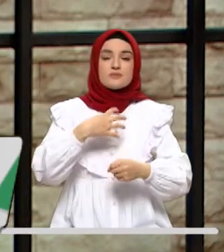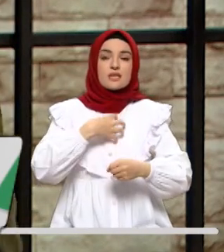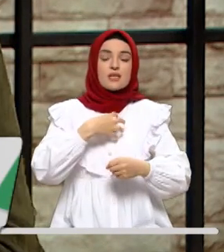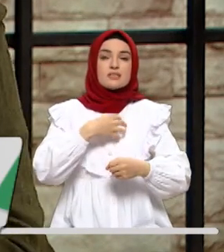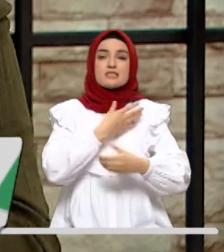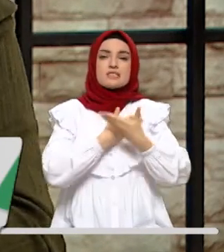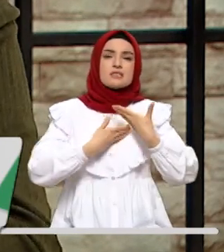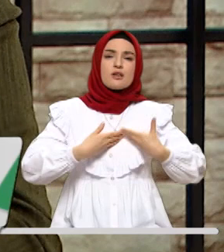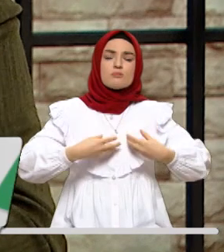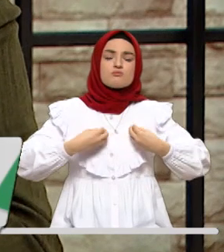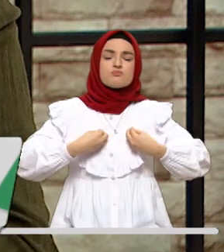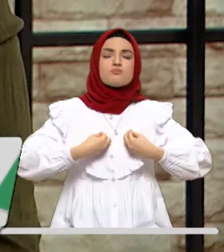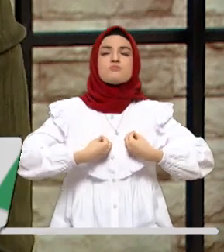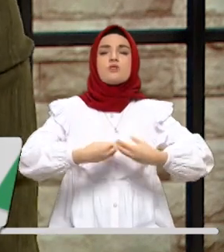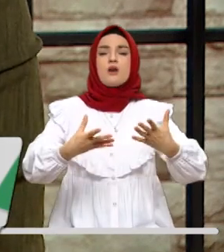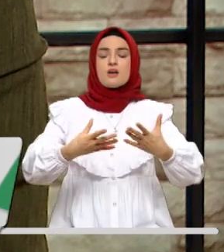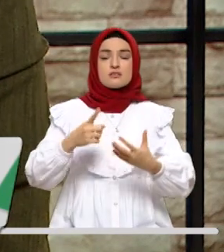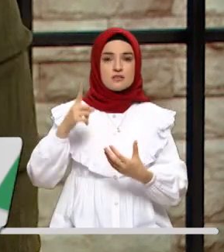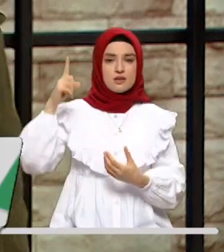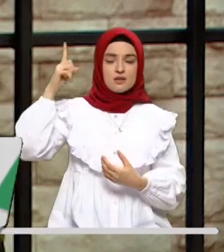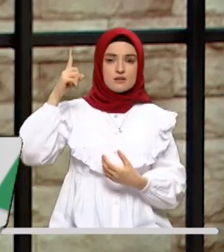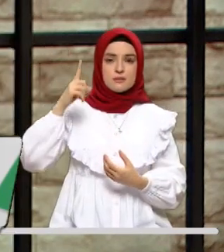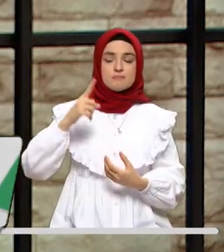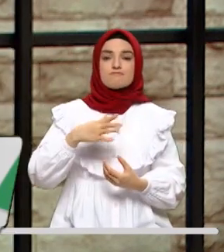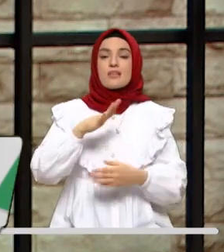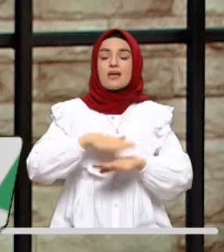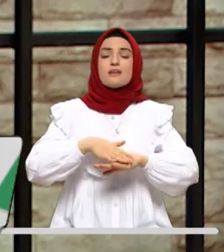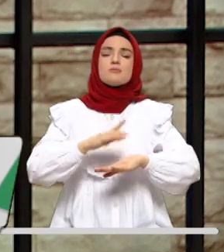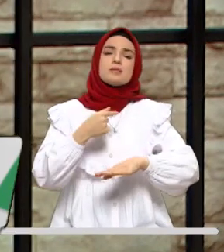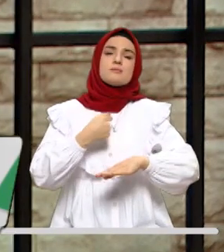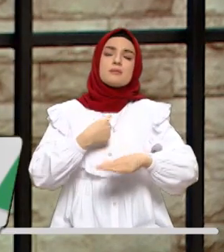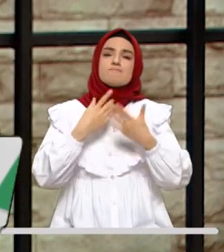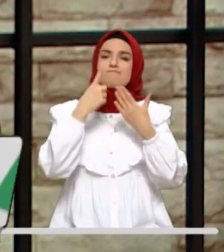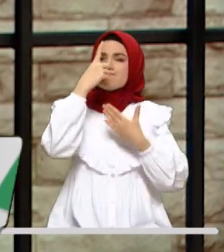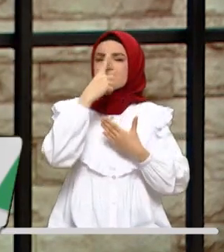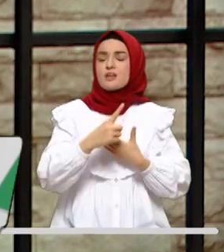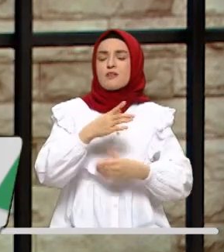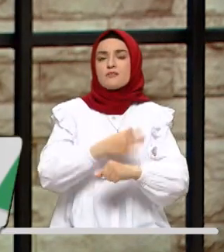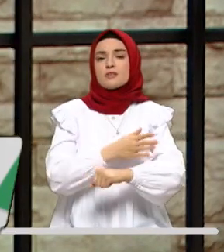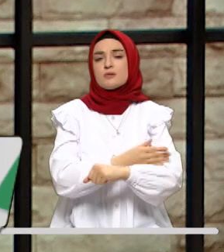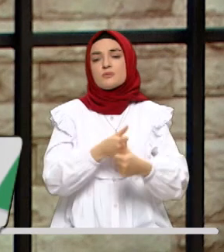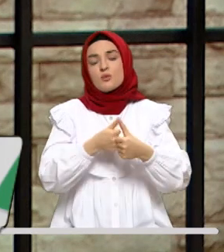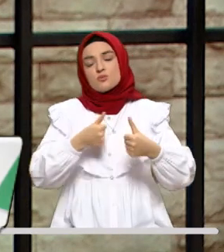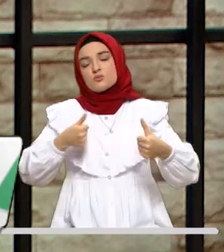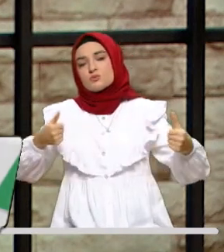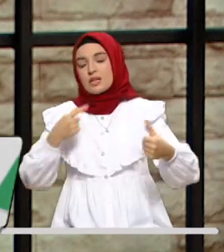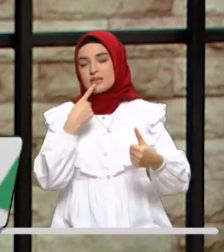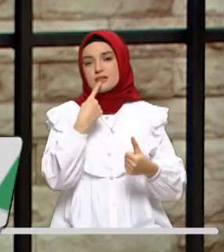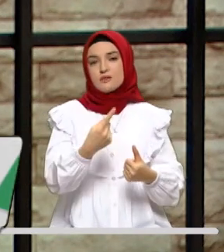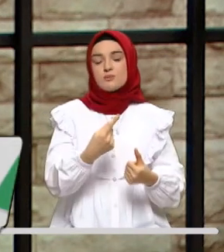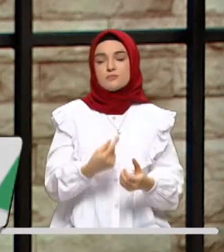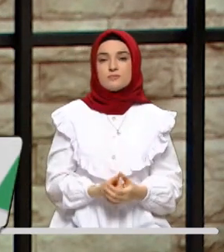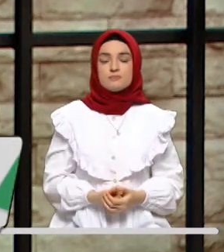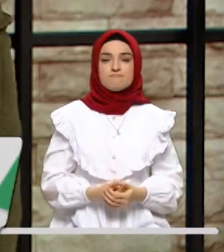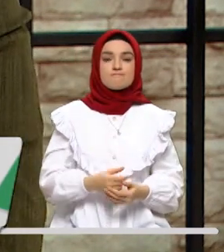cananı, bütün varımı alsın da Hüda. Etmesin beni tek vatanımdan dünyada cüda. Her şeyimi